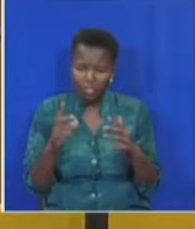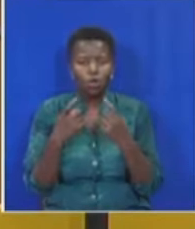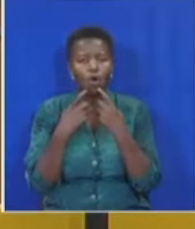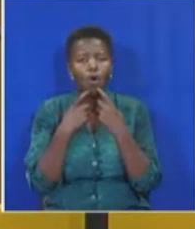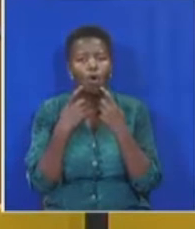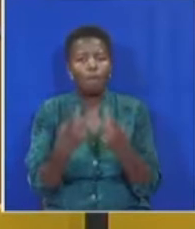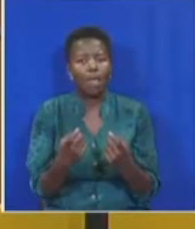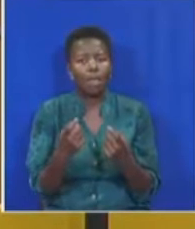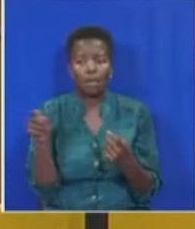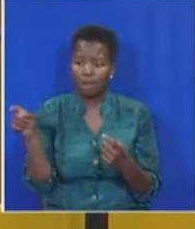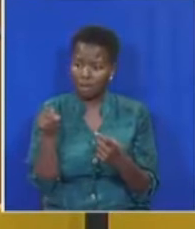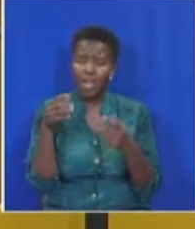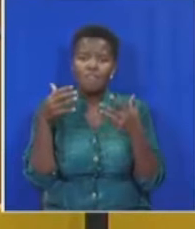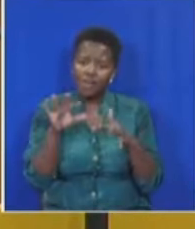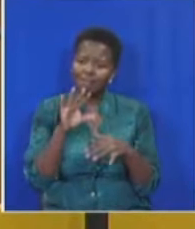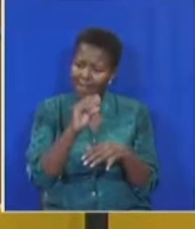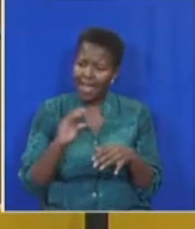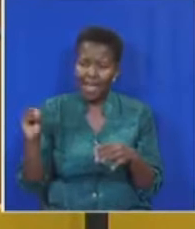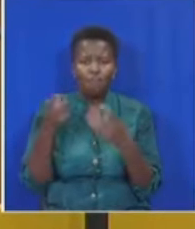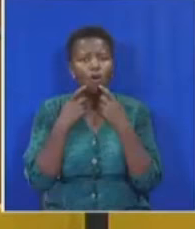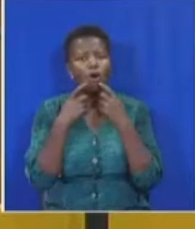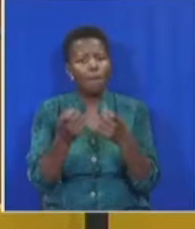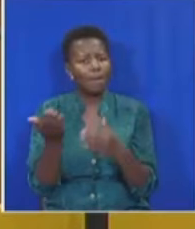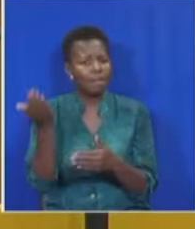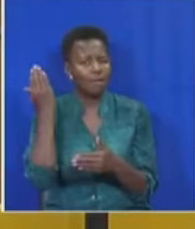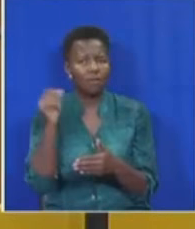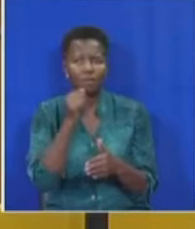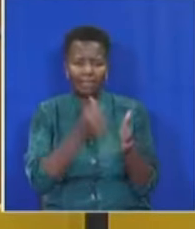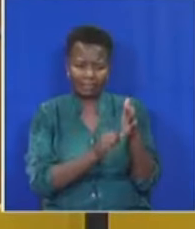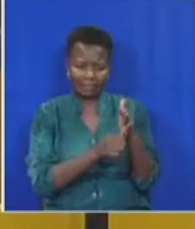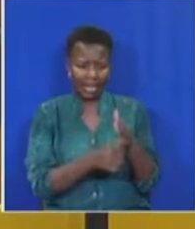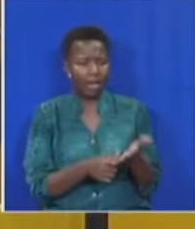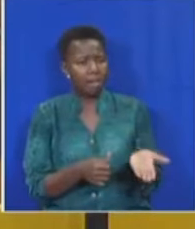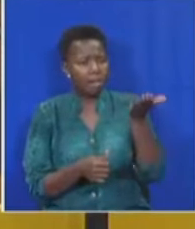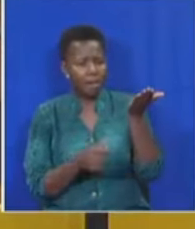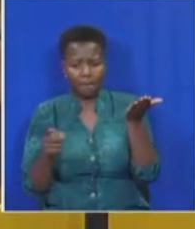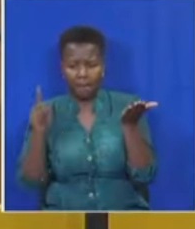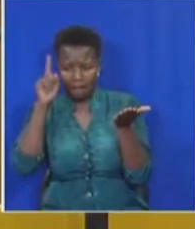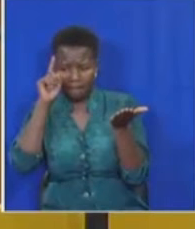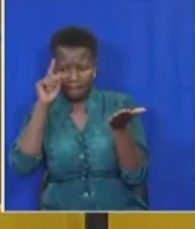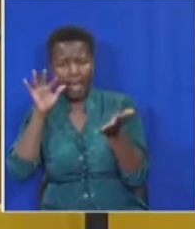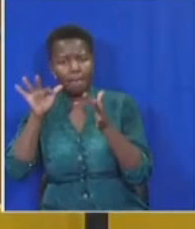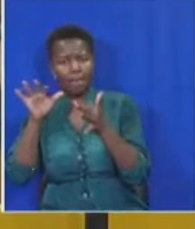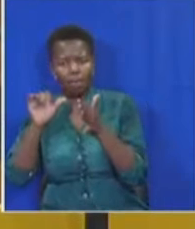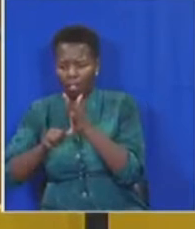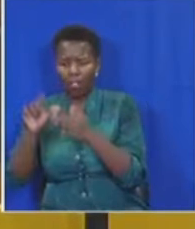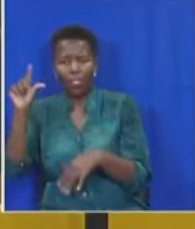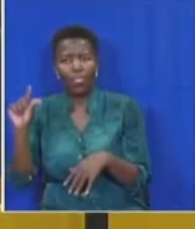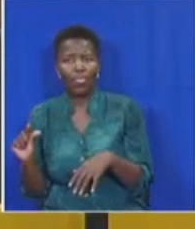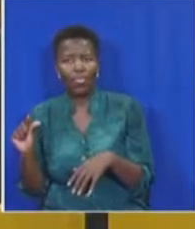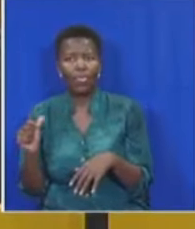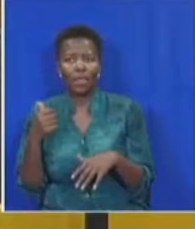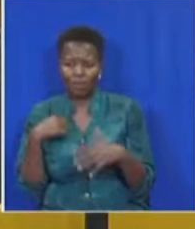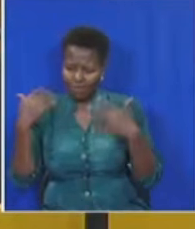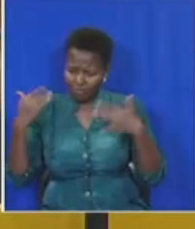kwetafile nabe befumana ingqukqu ngaphantsi abamnyama ngebala kwabonakala into yokokuba xa kulinganwa